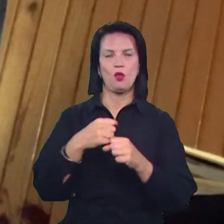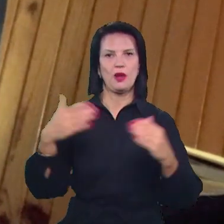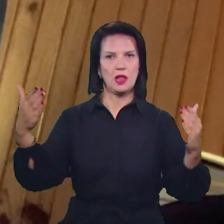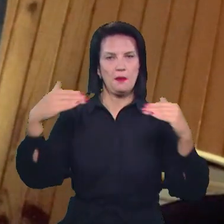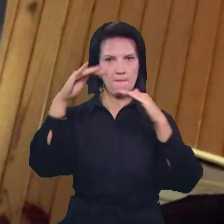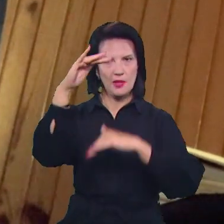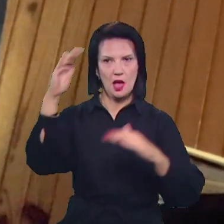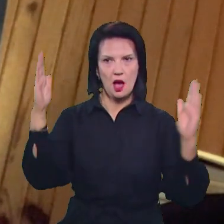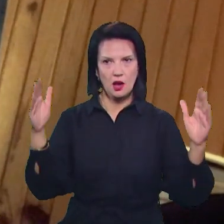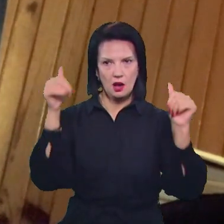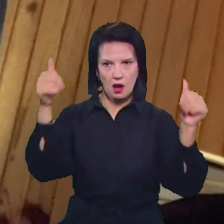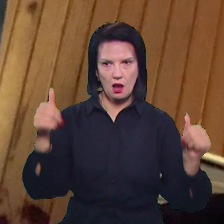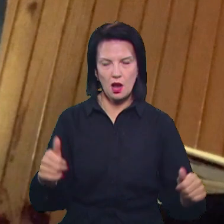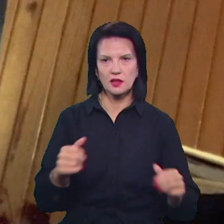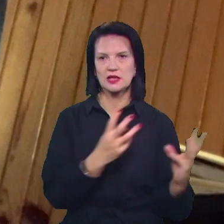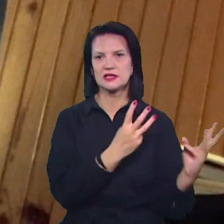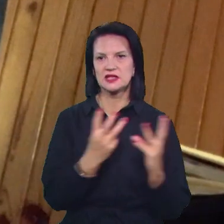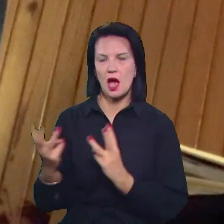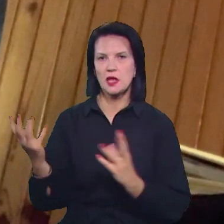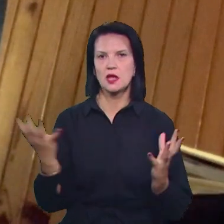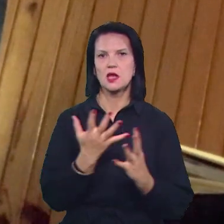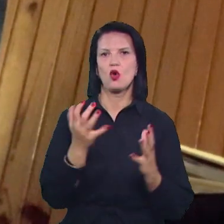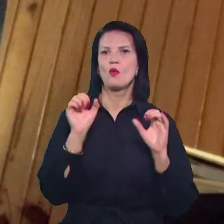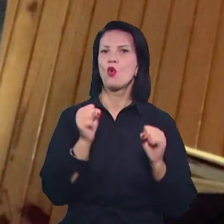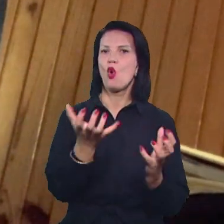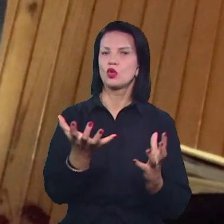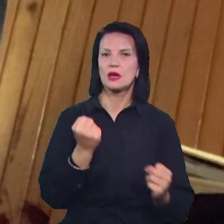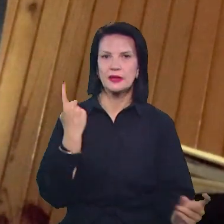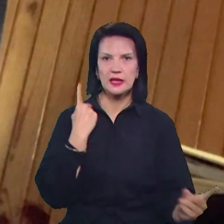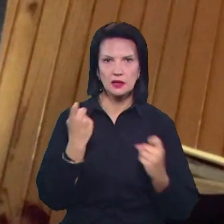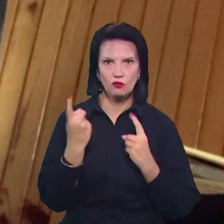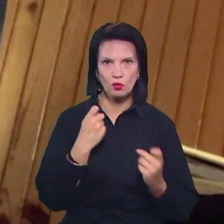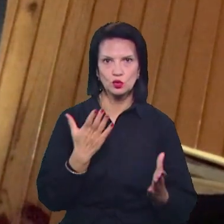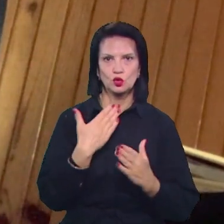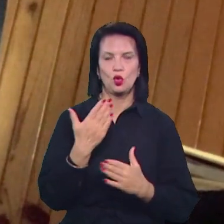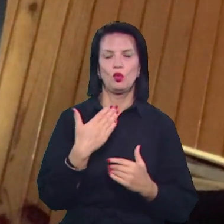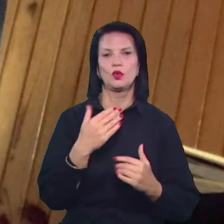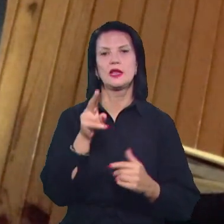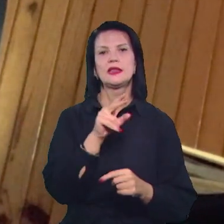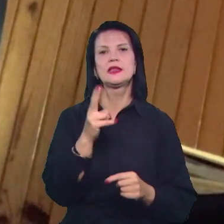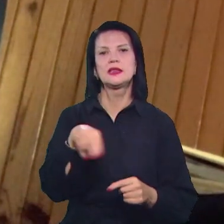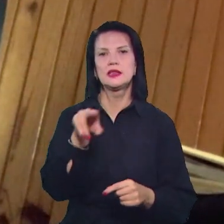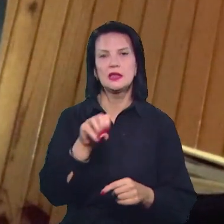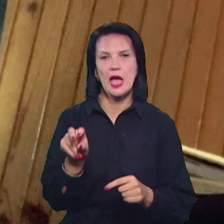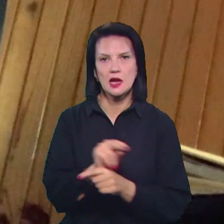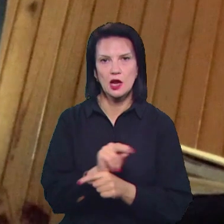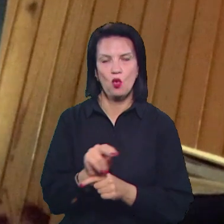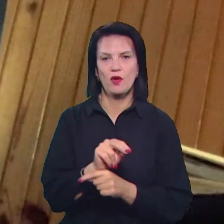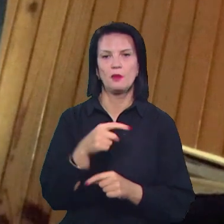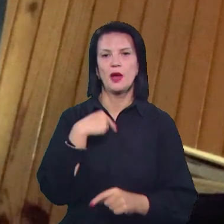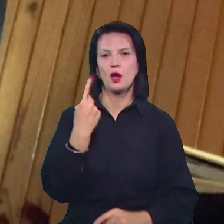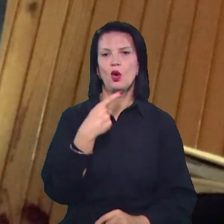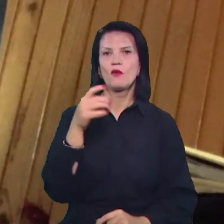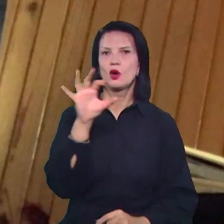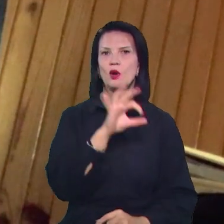зробили сайт, який, на якому можна отримати інформацію стосовно, де лікуватися. Ми говоримо про